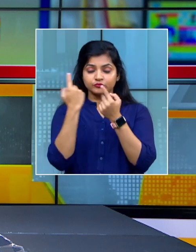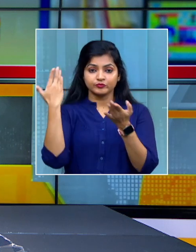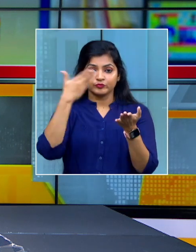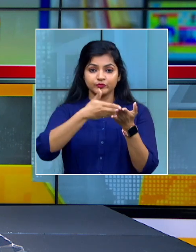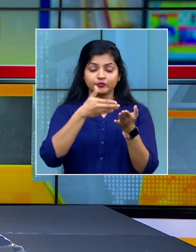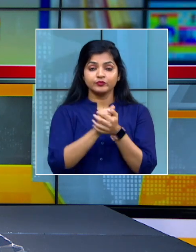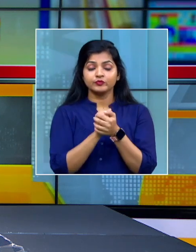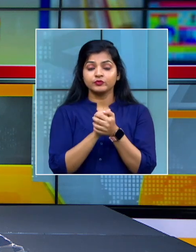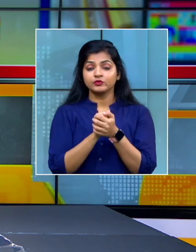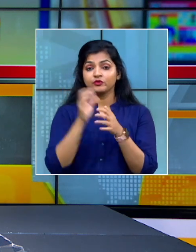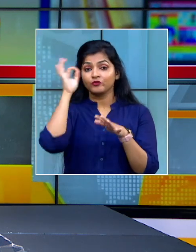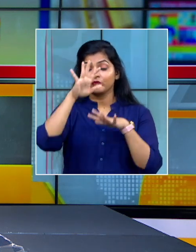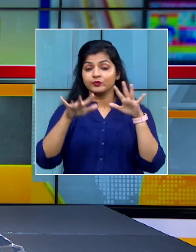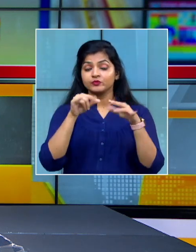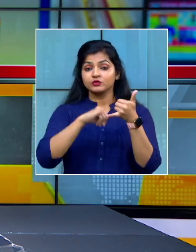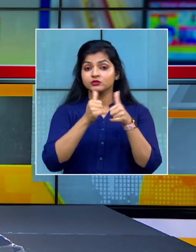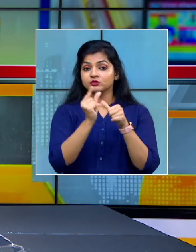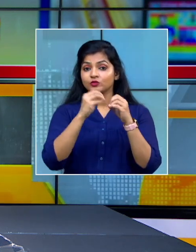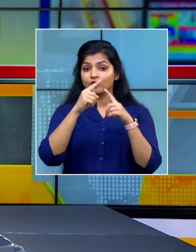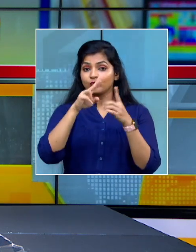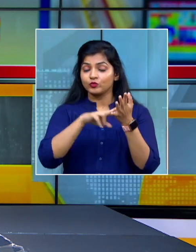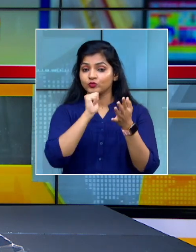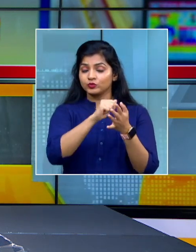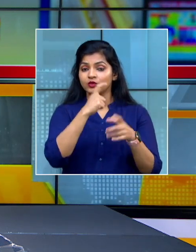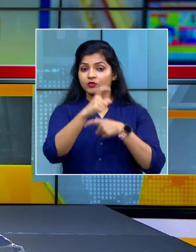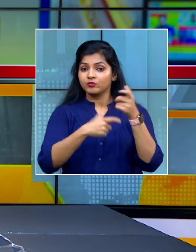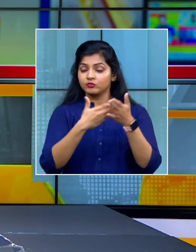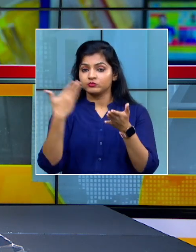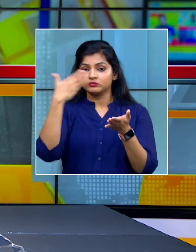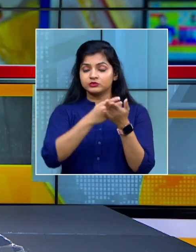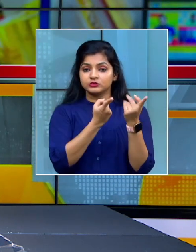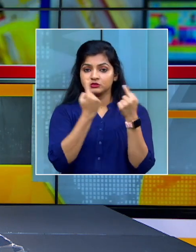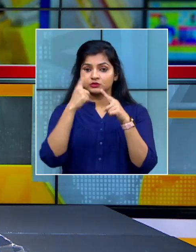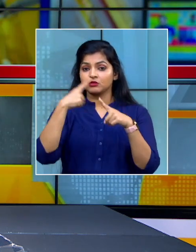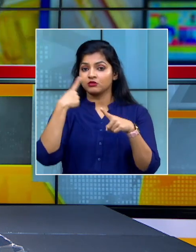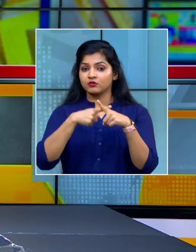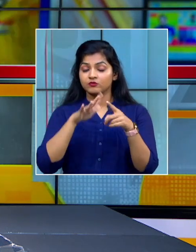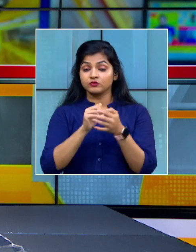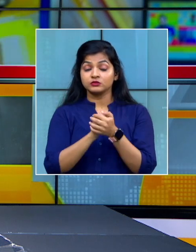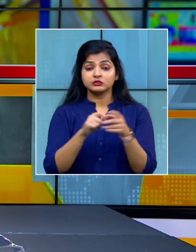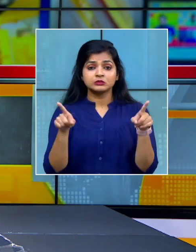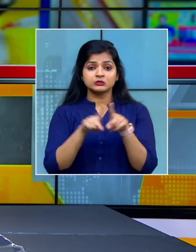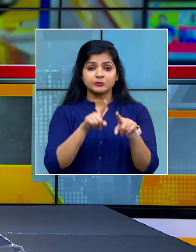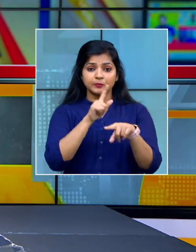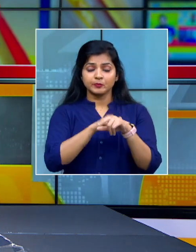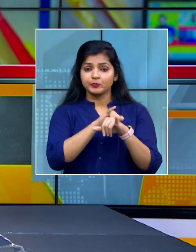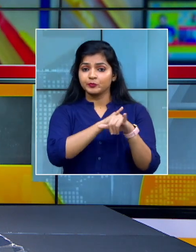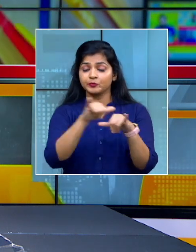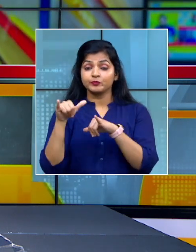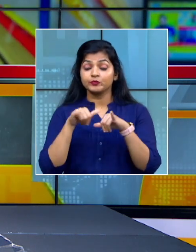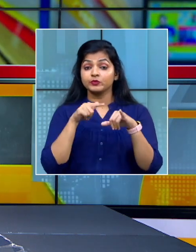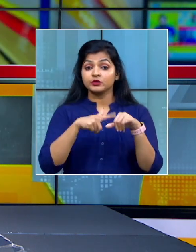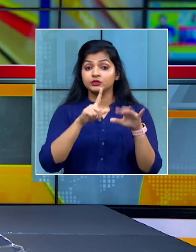വകുപ്പ് പരിശോധന നടത്തുന്നുണ്ട്. അശ്വിൻ പാലാഴി വിവരങ്ങളുമായി കൊച്ചിയിൽ നിന്ന് ചേരുകയാണ്. അശ്വിൻ, ഒരേ സമയം 7 സ്ഥാപനങ്ങളിൽ എവിടെയൊക്കെയാണ് റെയ്ഡ് നടക്കുന്നത്?